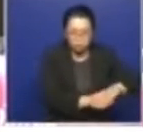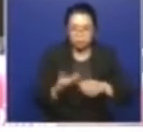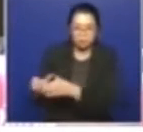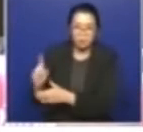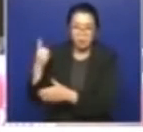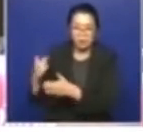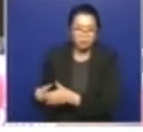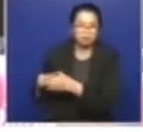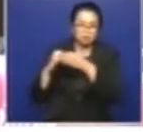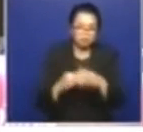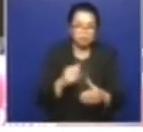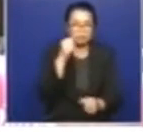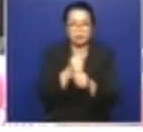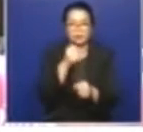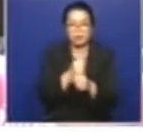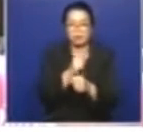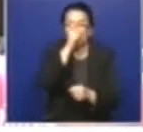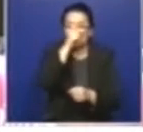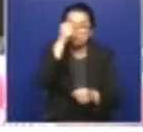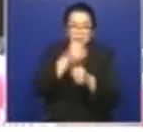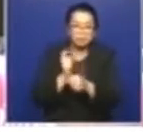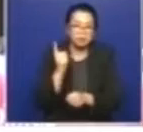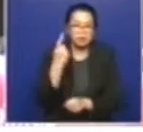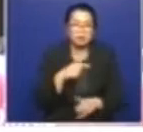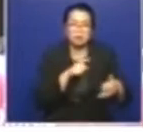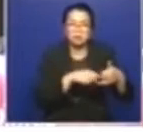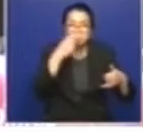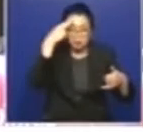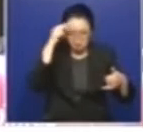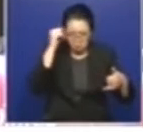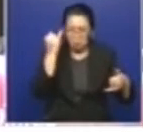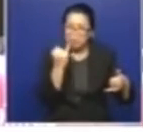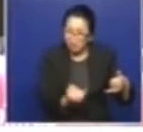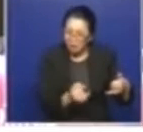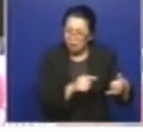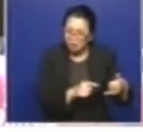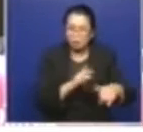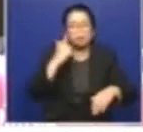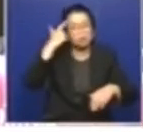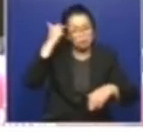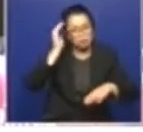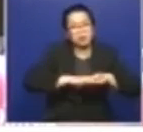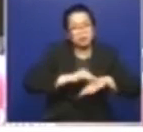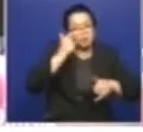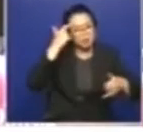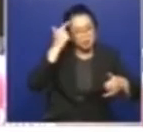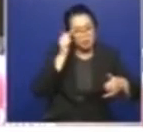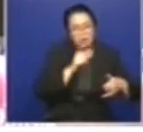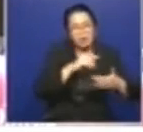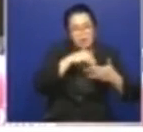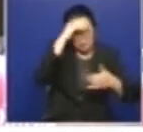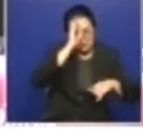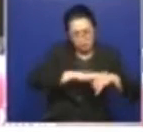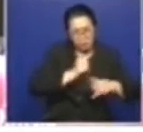กถามว่าท่านนายกแย่เลยหรือไม่อ่ะท่านก็เก่งมาทางอีกทางนึงท่านเรียนมาทางนึงถ้าบ้